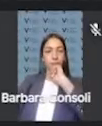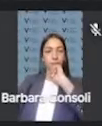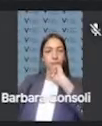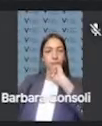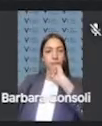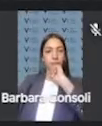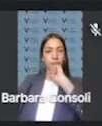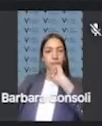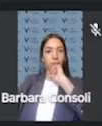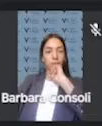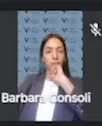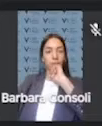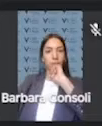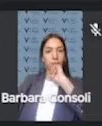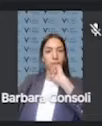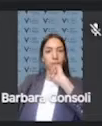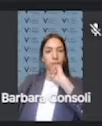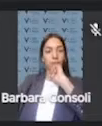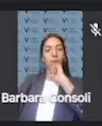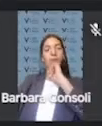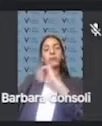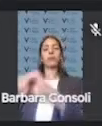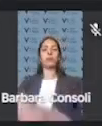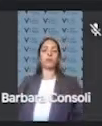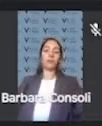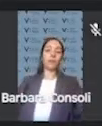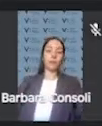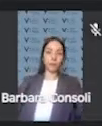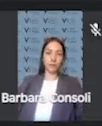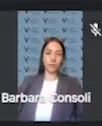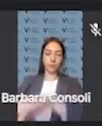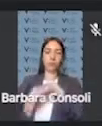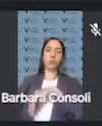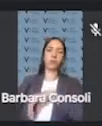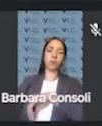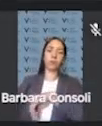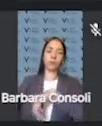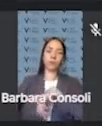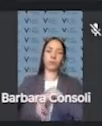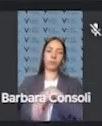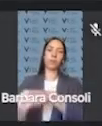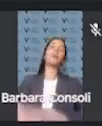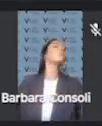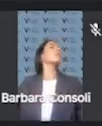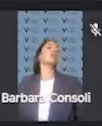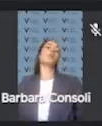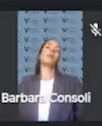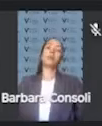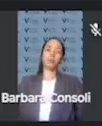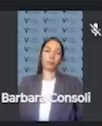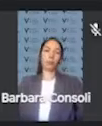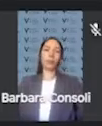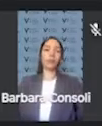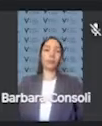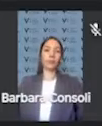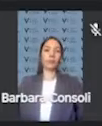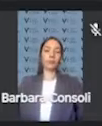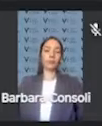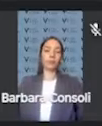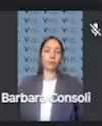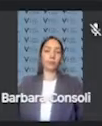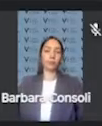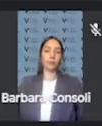numero di iscritti, è il secondo ateneo del nostro territorio. Ha un'ampia offerta formativa di corsi di studio ed è strutturata in